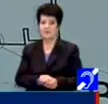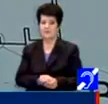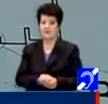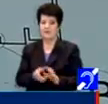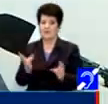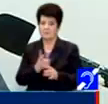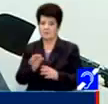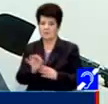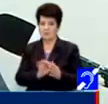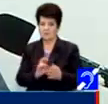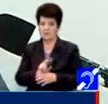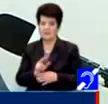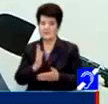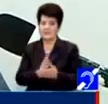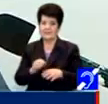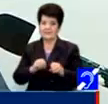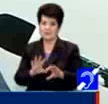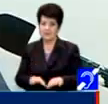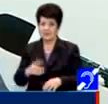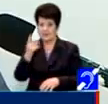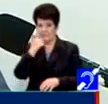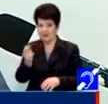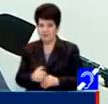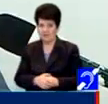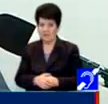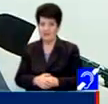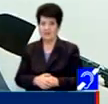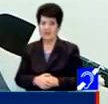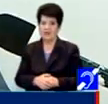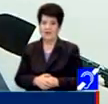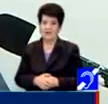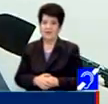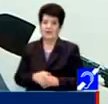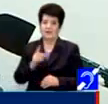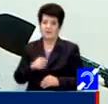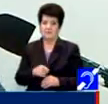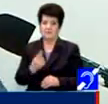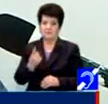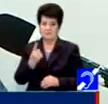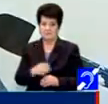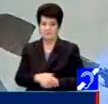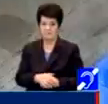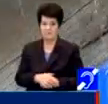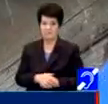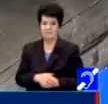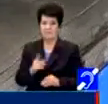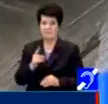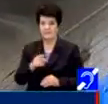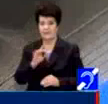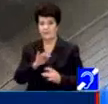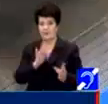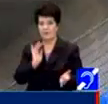necesită reparații de urgență. Sunt niște măsuri de prevenire a degradării, a primilor grinzi de marginale de pe